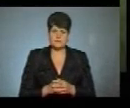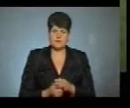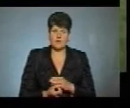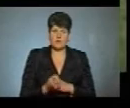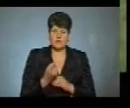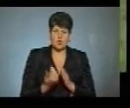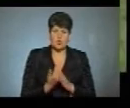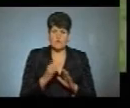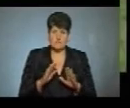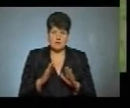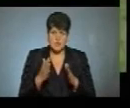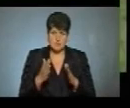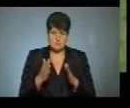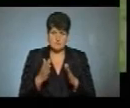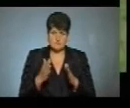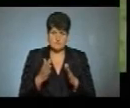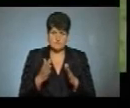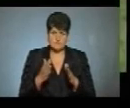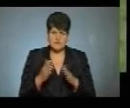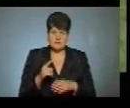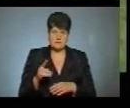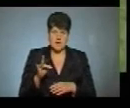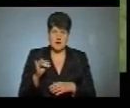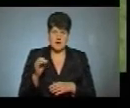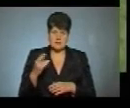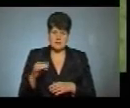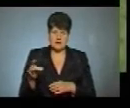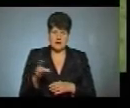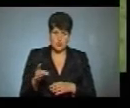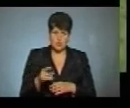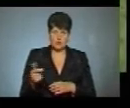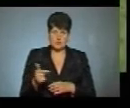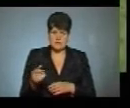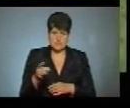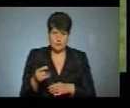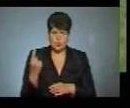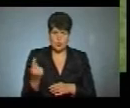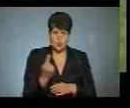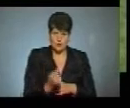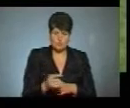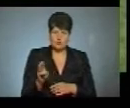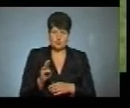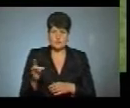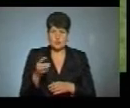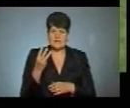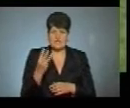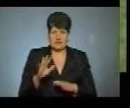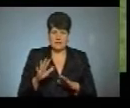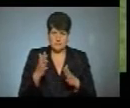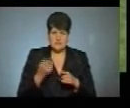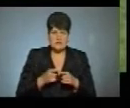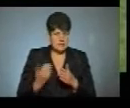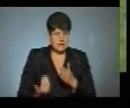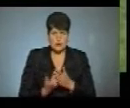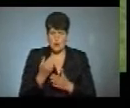появились нові випадки на Збаразькому районі, Гусятинському, по одному, і Шумський район. 3 випадки – це нові території,